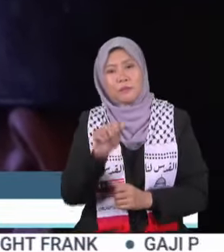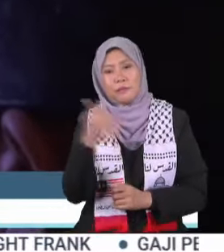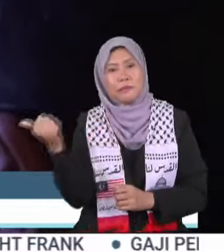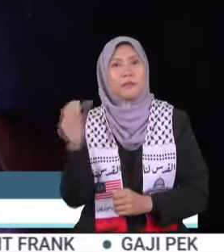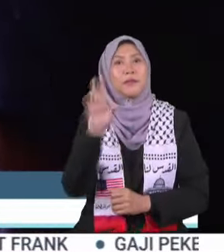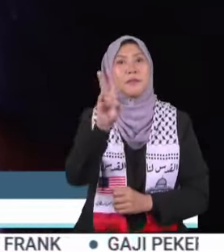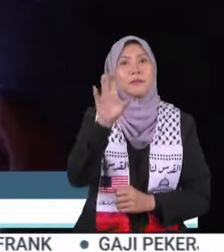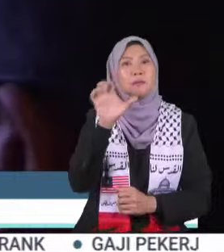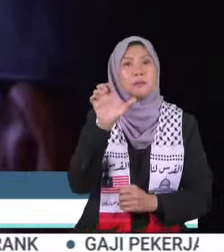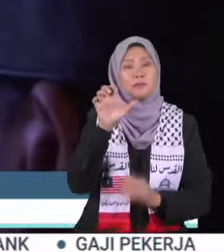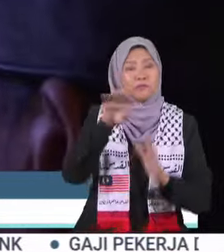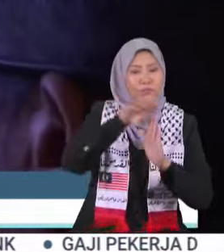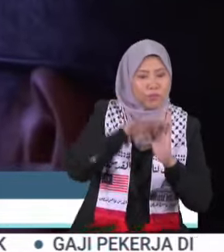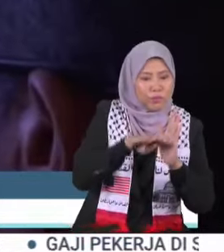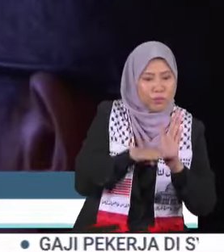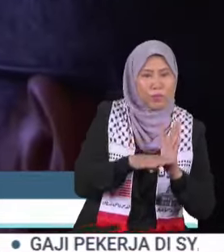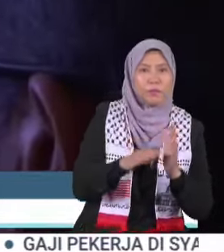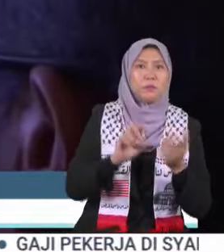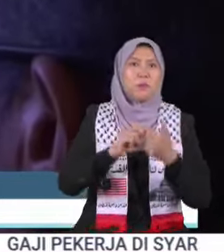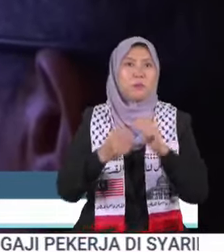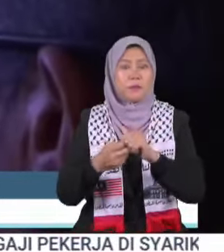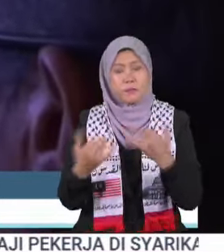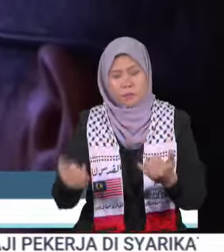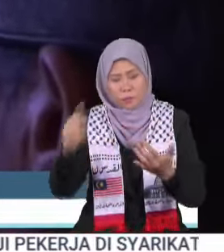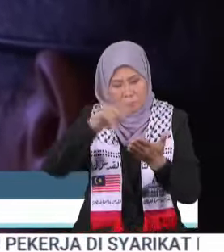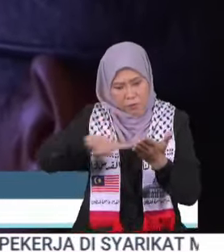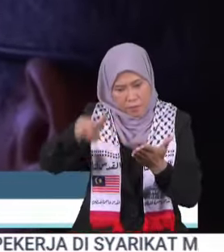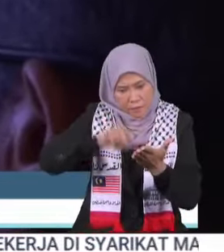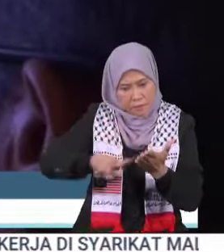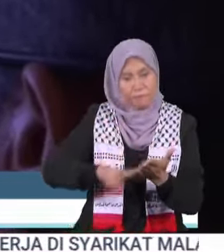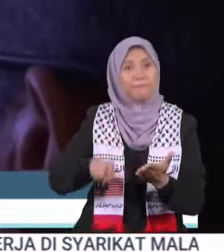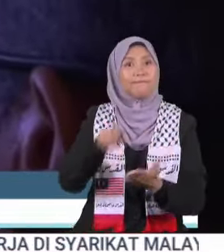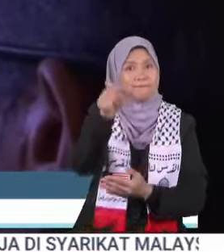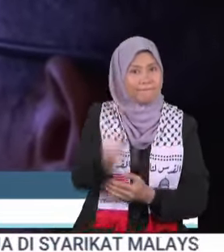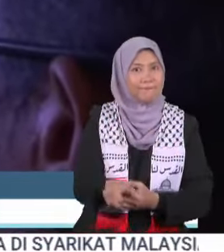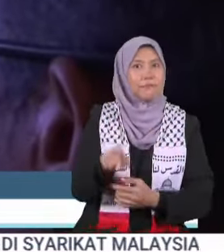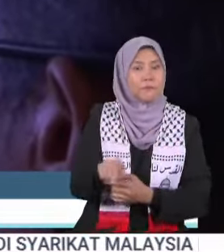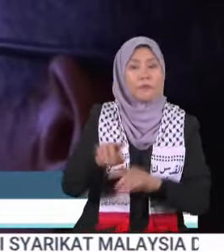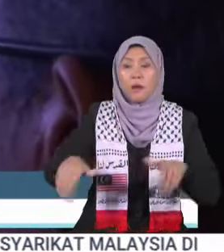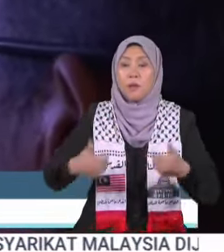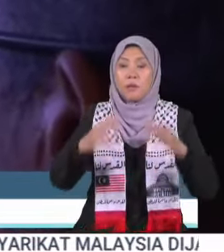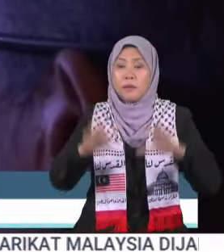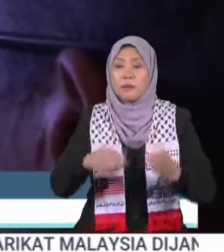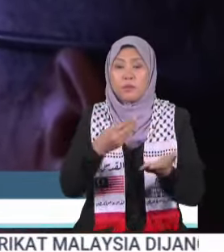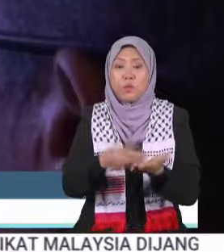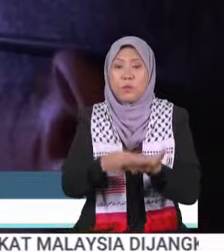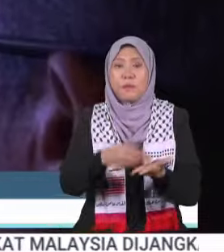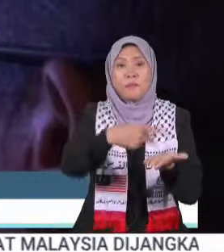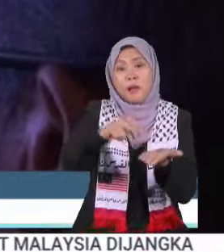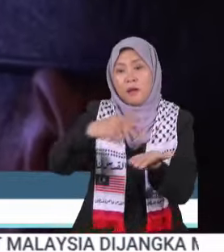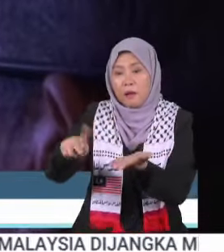700on isu yang pentingnya kita nak tengok Bagaimana duit dibanjakan